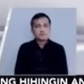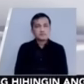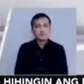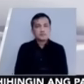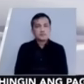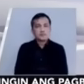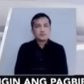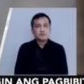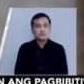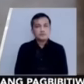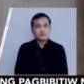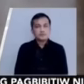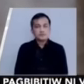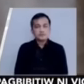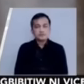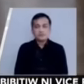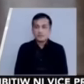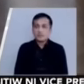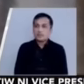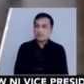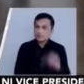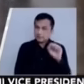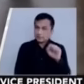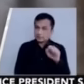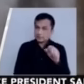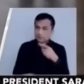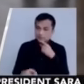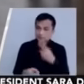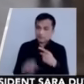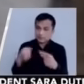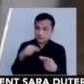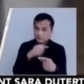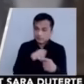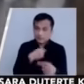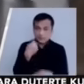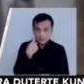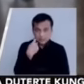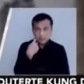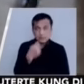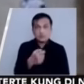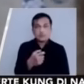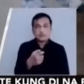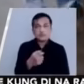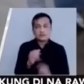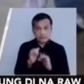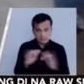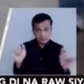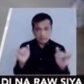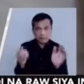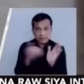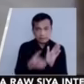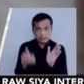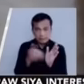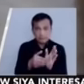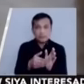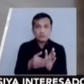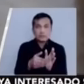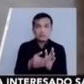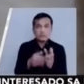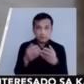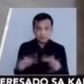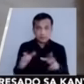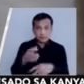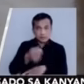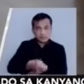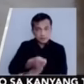senador Yes Vicky ang sinabi sa atin kanina at ah iun din ang paulit-ulit doun sa pagtatapos ng pagdinig kanina Ay